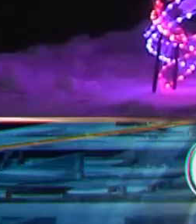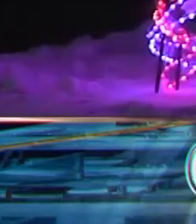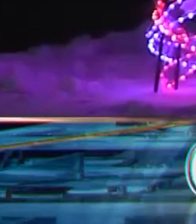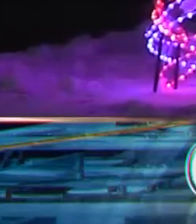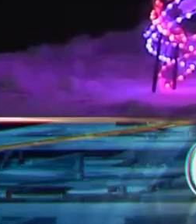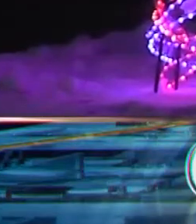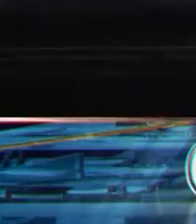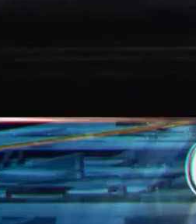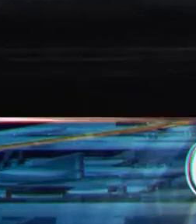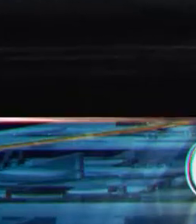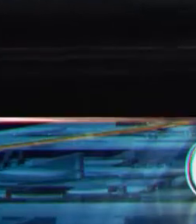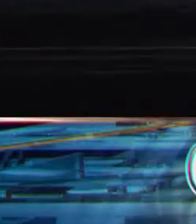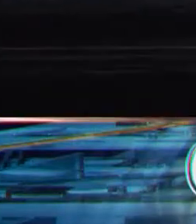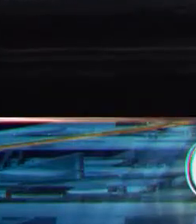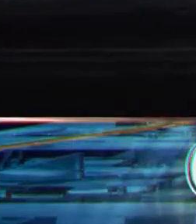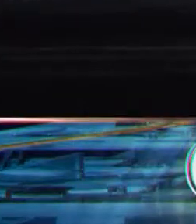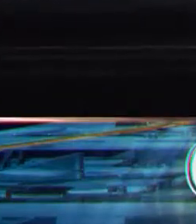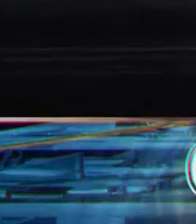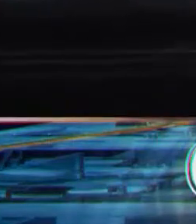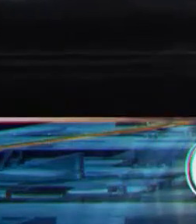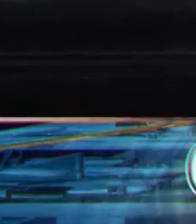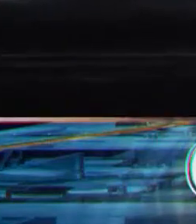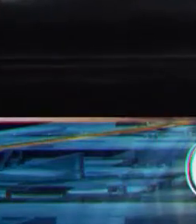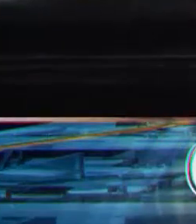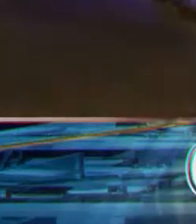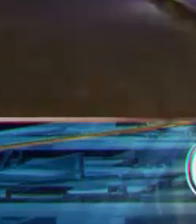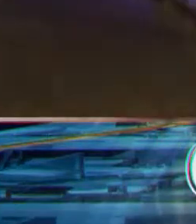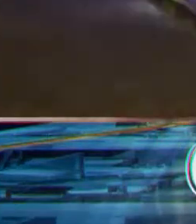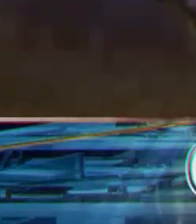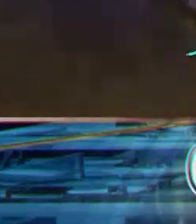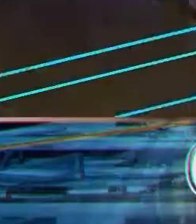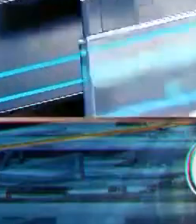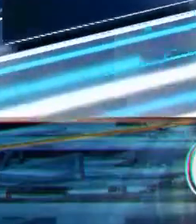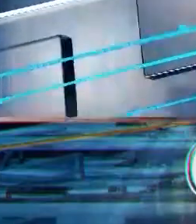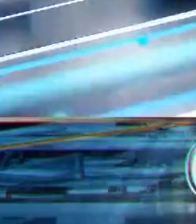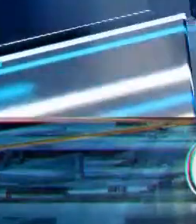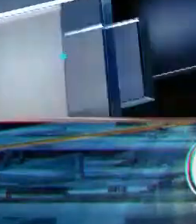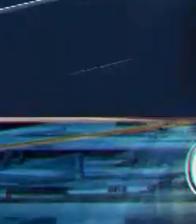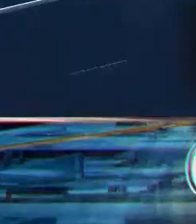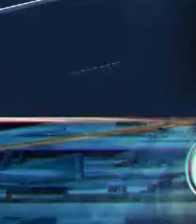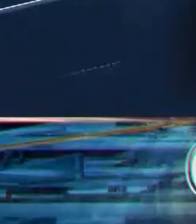Новогодний переполох. В областном центре зажглись первые гирлянды. Город готовится к встрече Нового года.